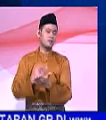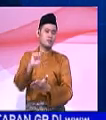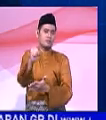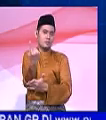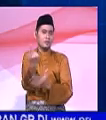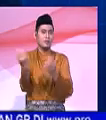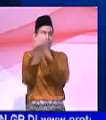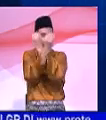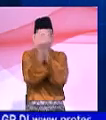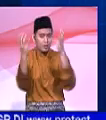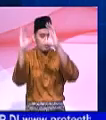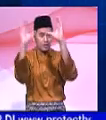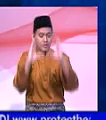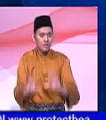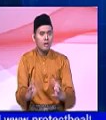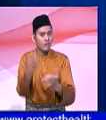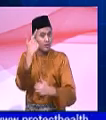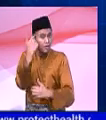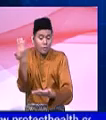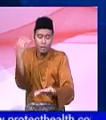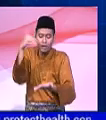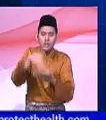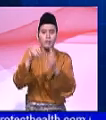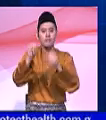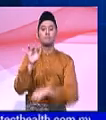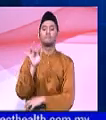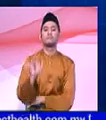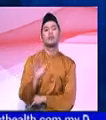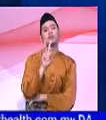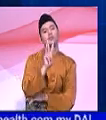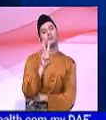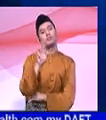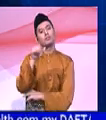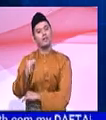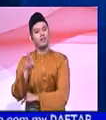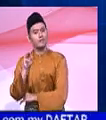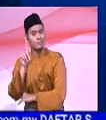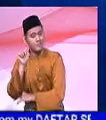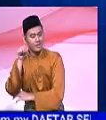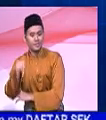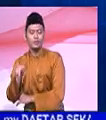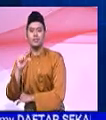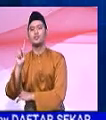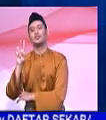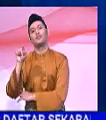Untuk mendapatkan maklumat cuaca yang lebih terperinci, anda boleh layari laman sesawang kami di